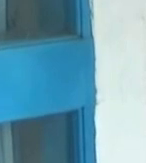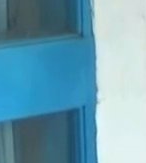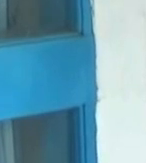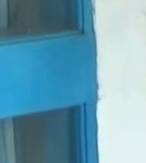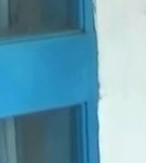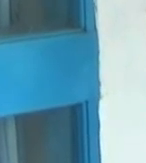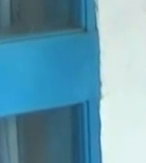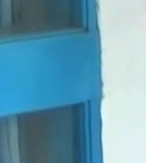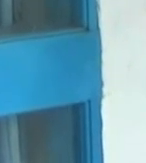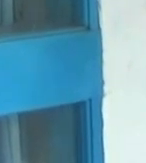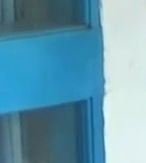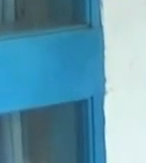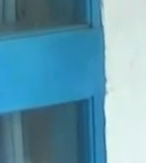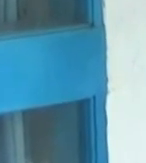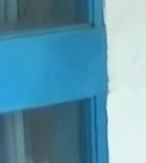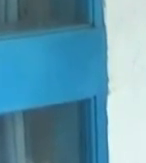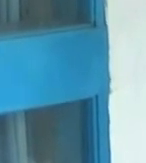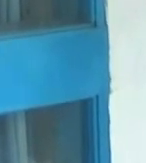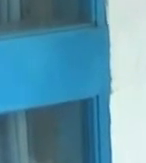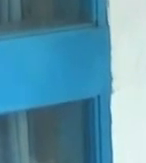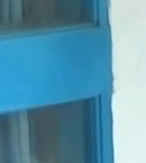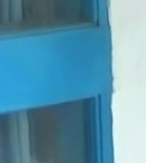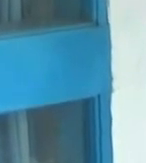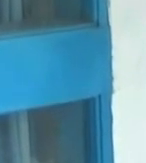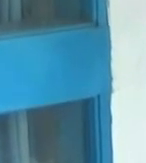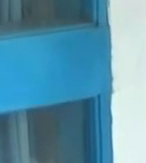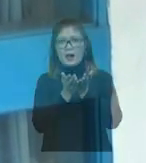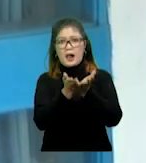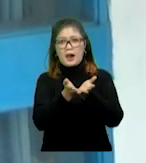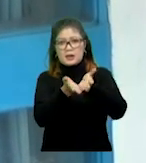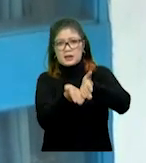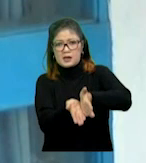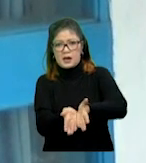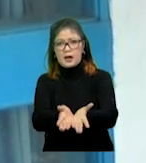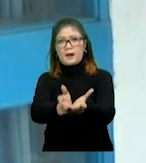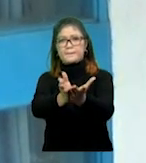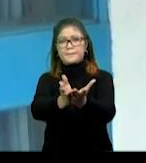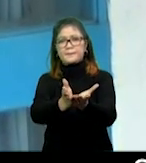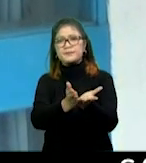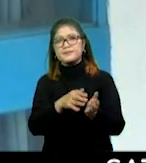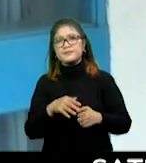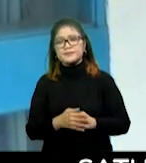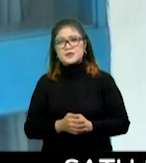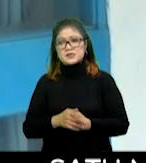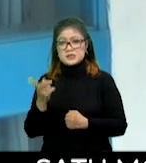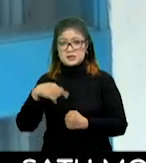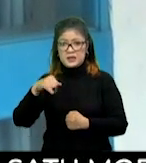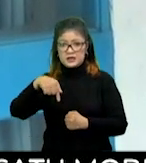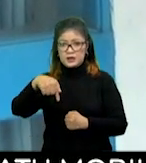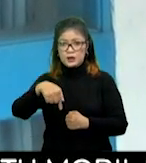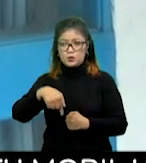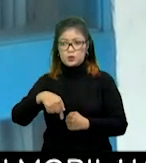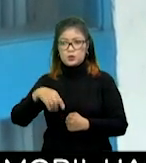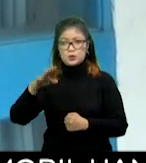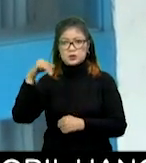belanjaan pasar yang dibawa oleh penumpang tersebut Hai saat ini saudara nop Hai sebagai